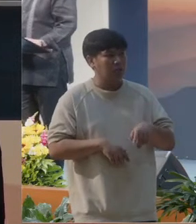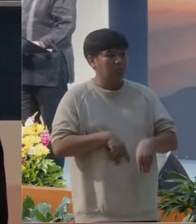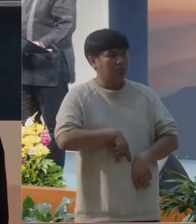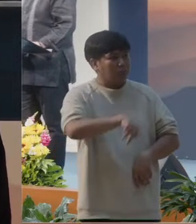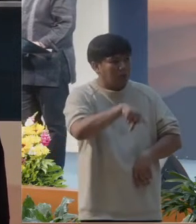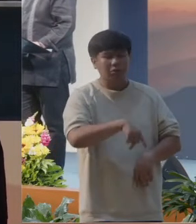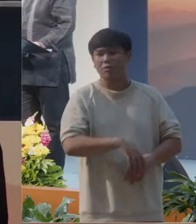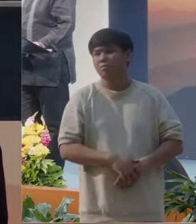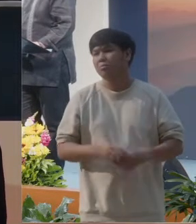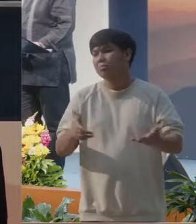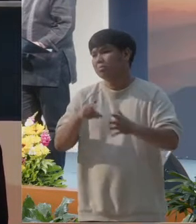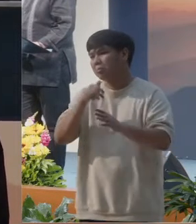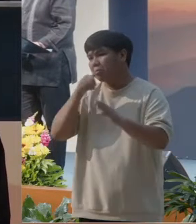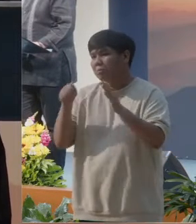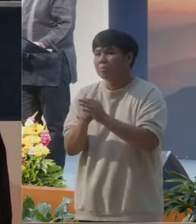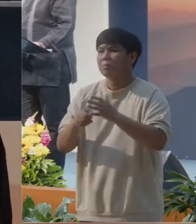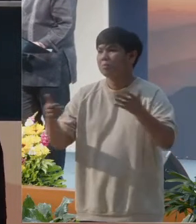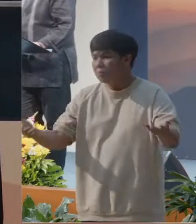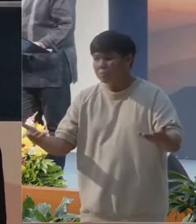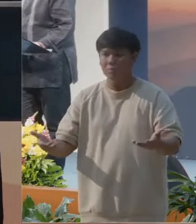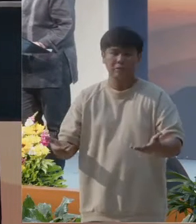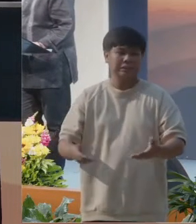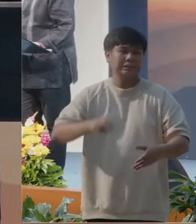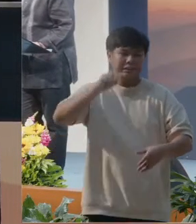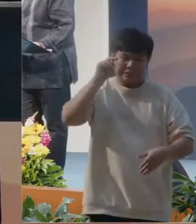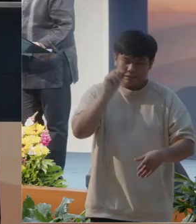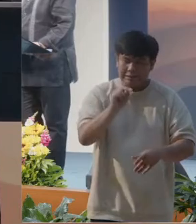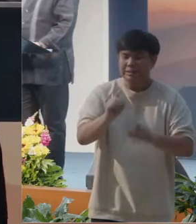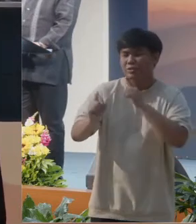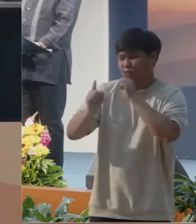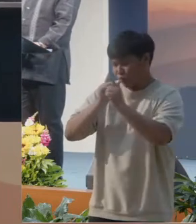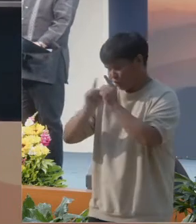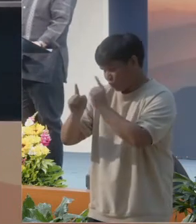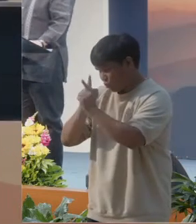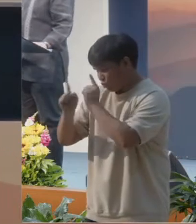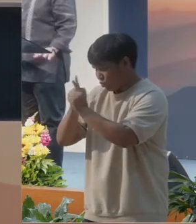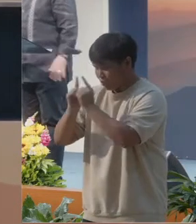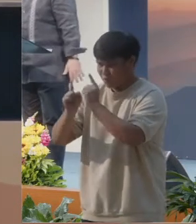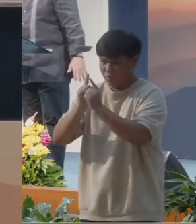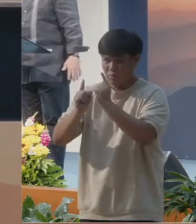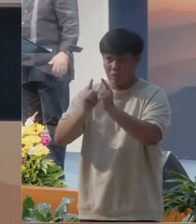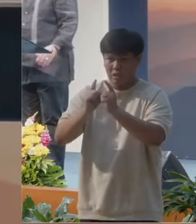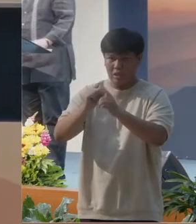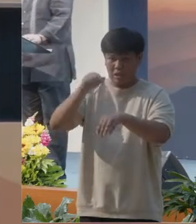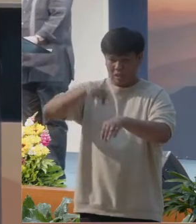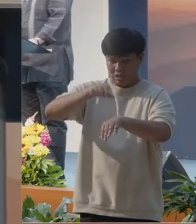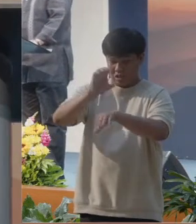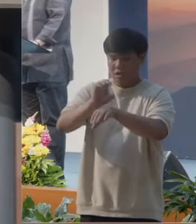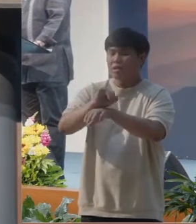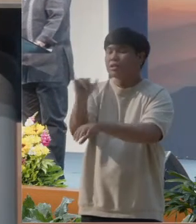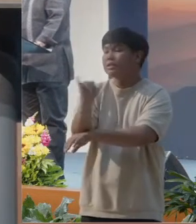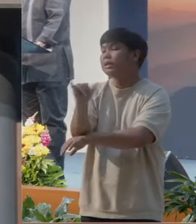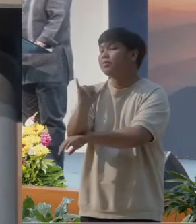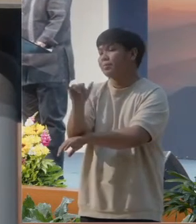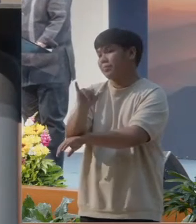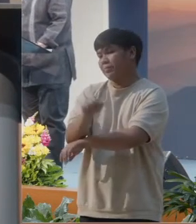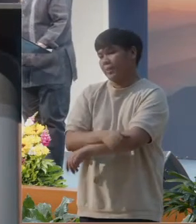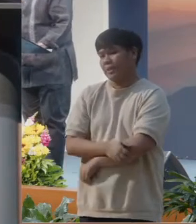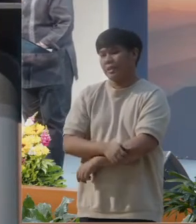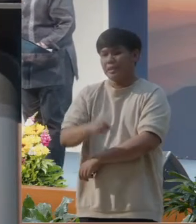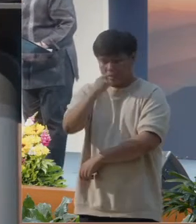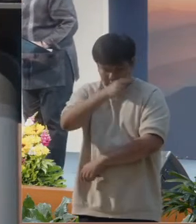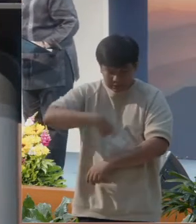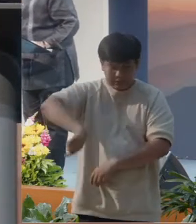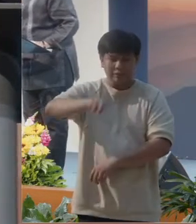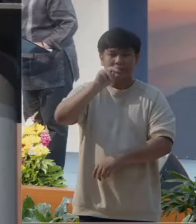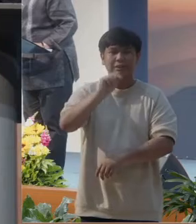may naitatago. Magandang pag-usapan. At kung ito man po ay sa simbahan, gayon din. Kailangan po tayo